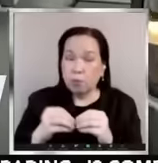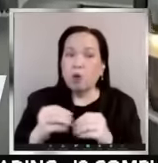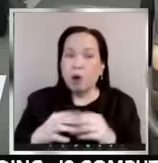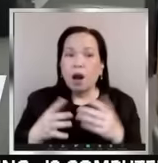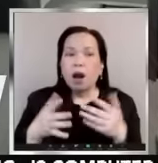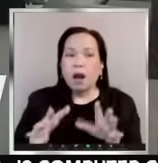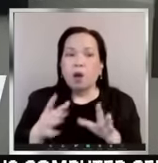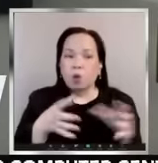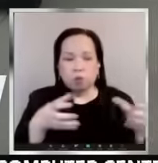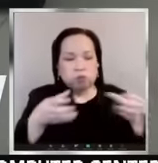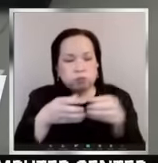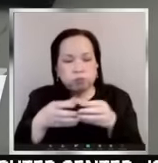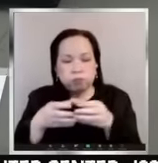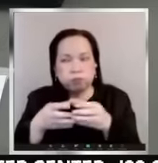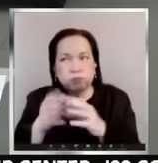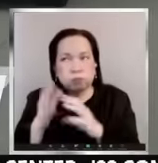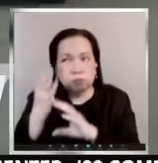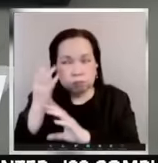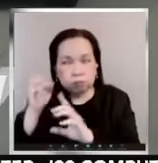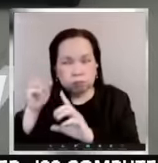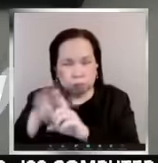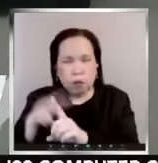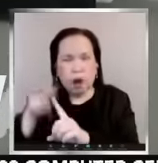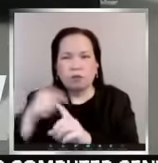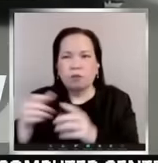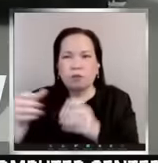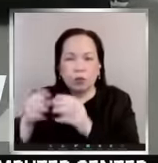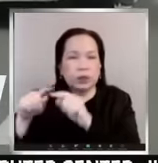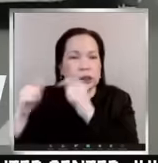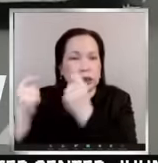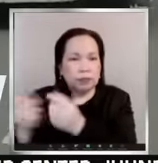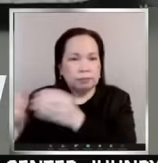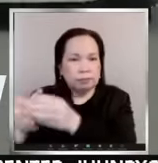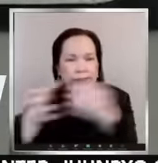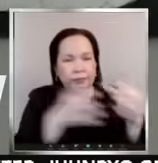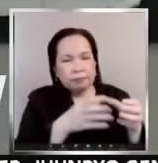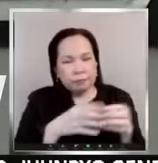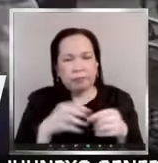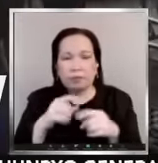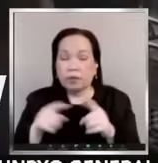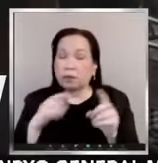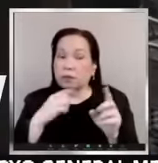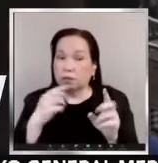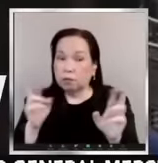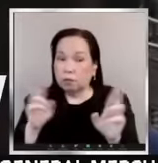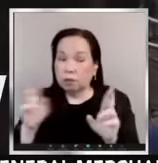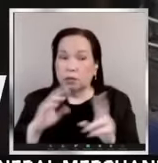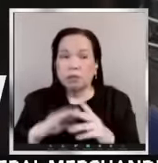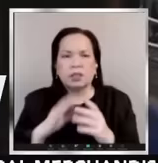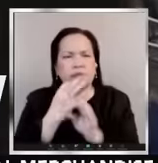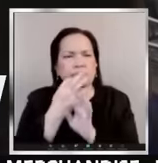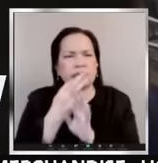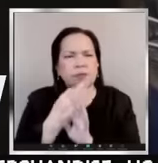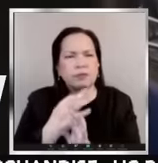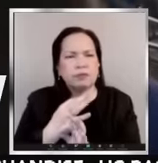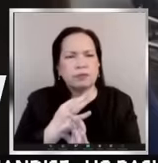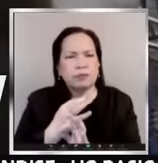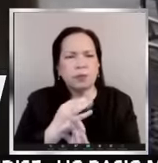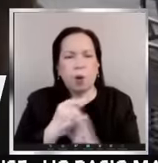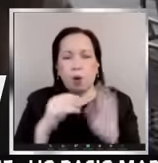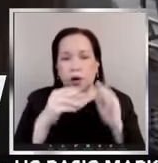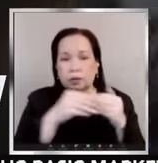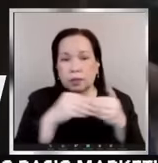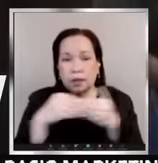Pero handa naman daw ang LTFRB na muling repasuhin ang omnibus franchising guidelines at tanggalin ang penalty ng mga driver